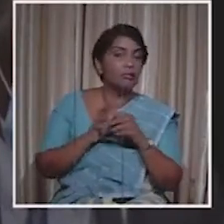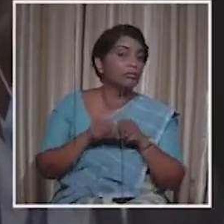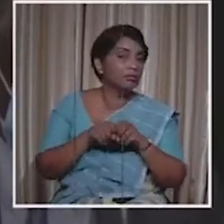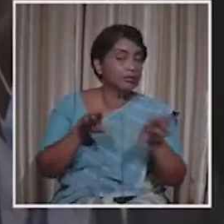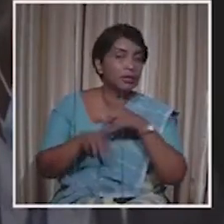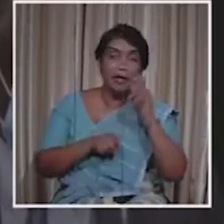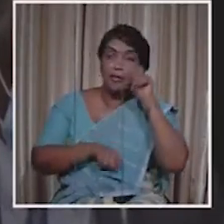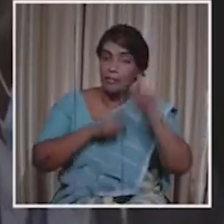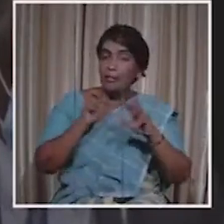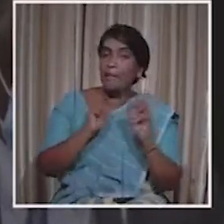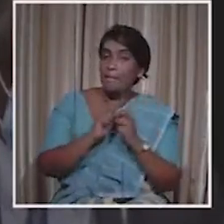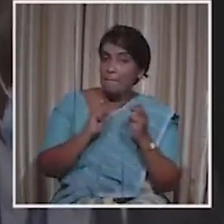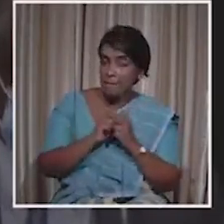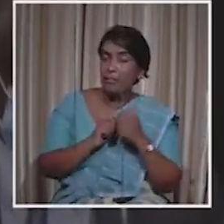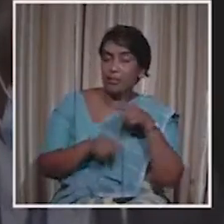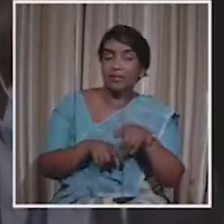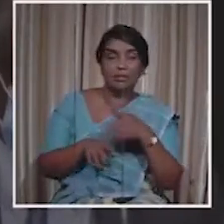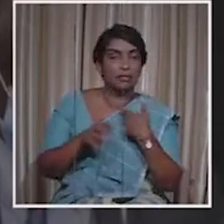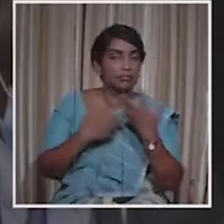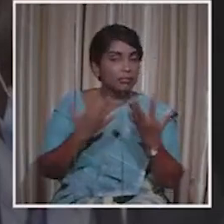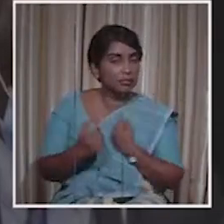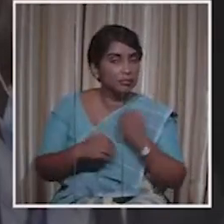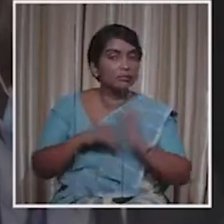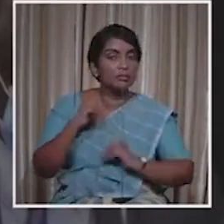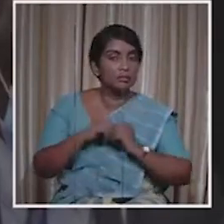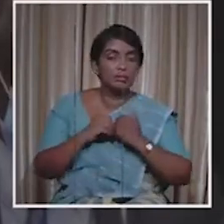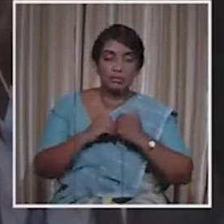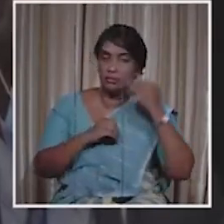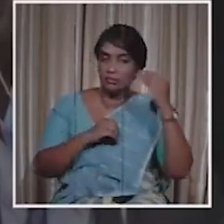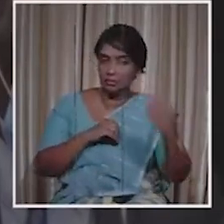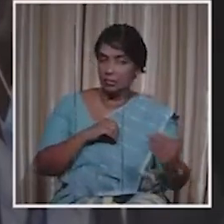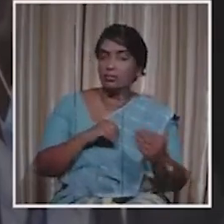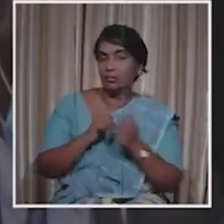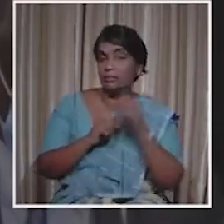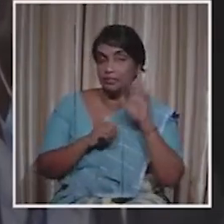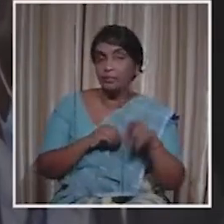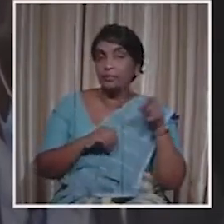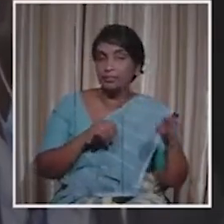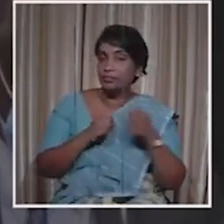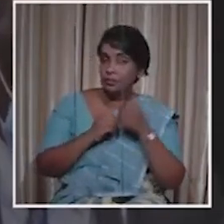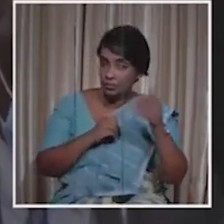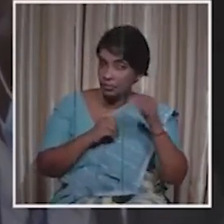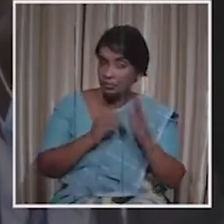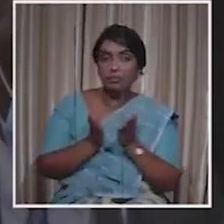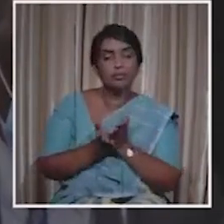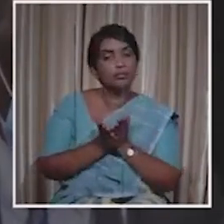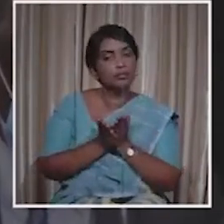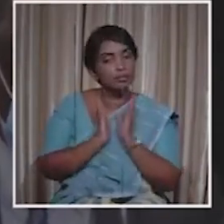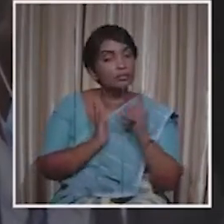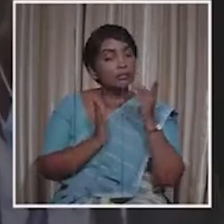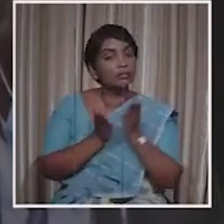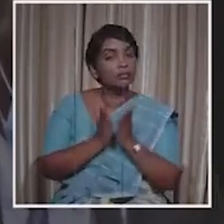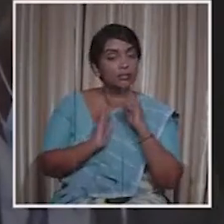ஒரு தீர்வைக்கான நீங்கள் முதலிலே முன்வர வேண்டும். அவ்வாறு வருகிற பொழுதுதான் பாரதத்தினுடைய உதவியும், பாரத தேசத்தினுடைய அந்த